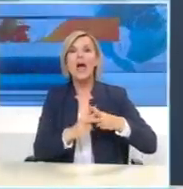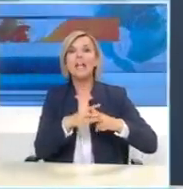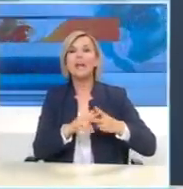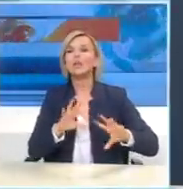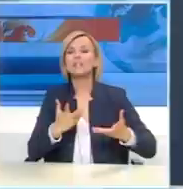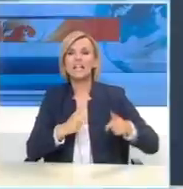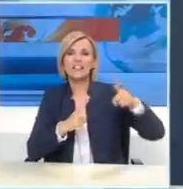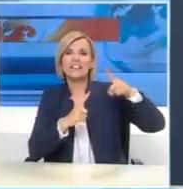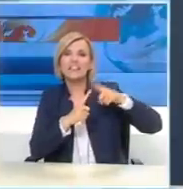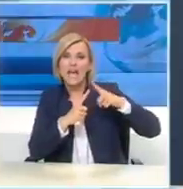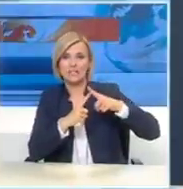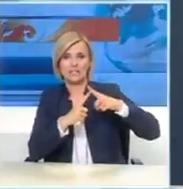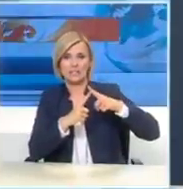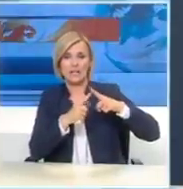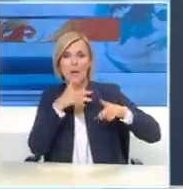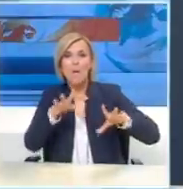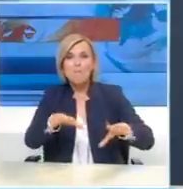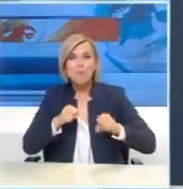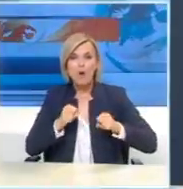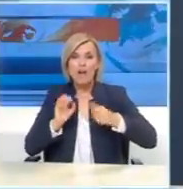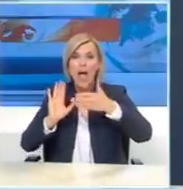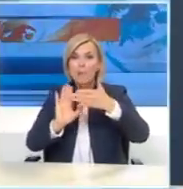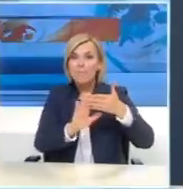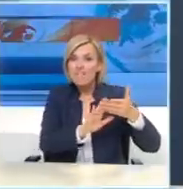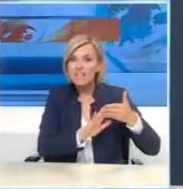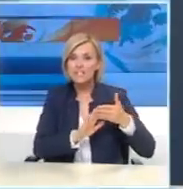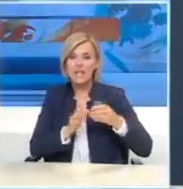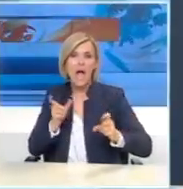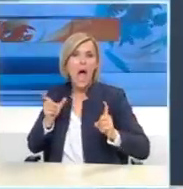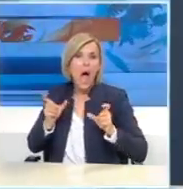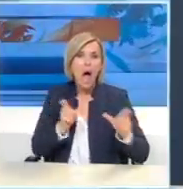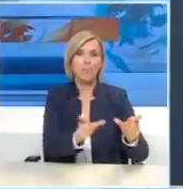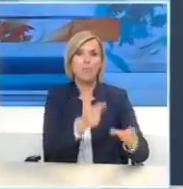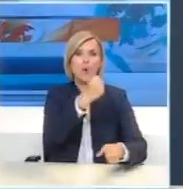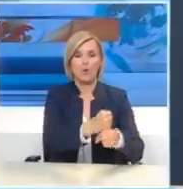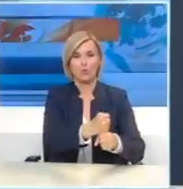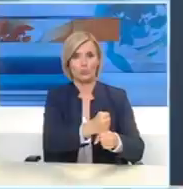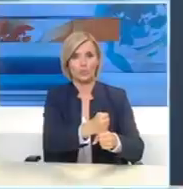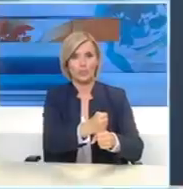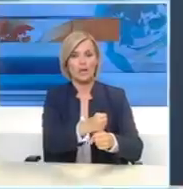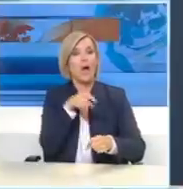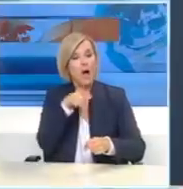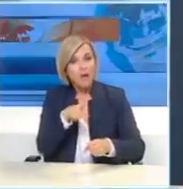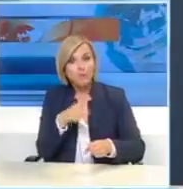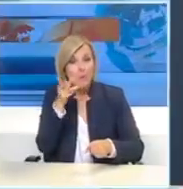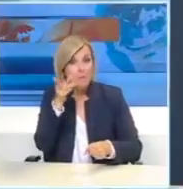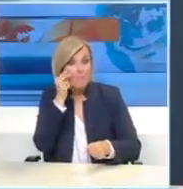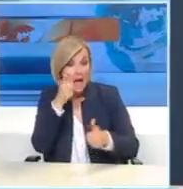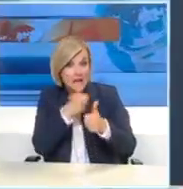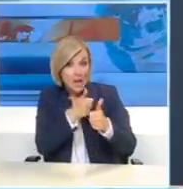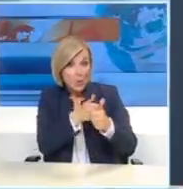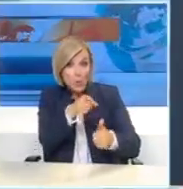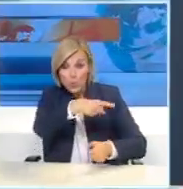η διάγνωση, η έγκαιρη ιχνηλάτηση, η απομόνωση των επαφών, ώστε να παρακολουθούμε με βάση